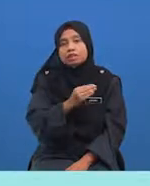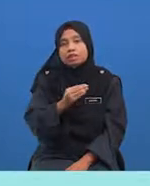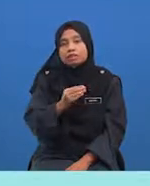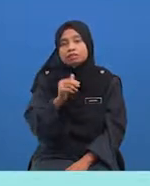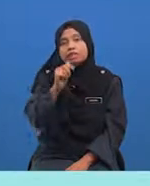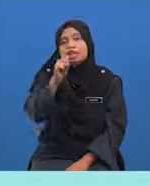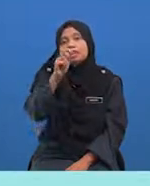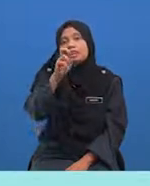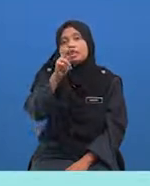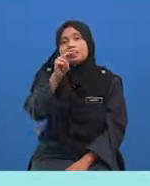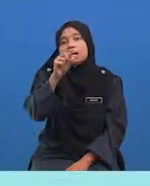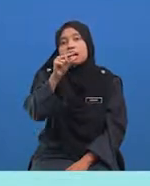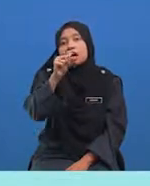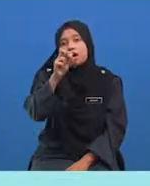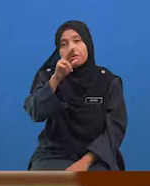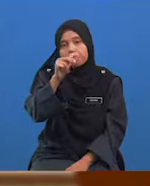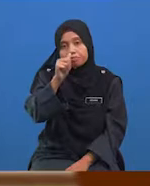Tenggara.